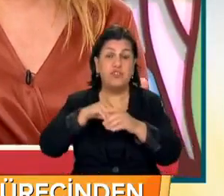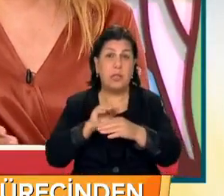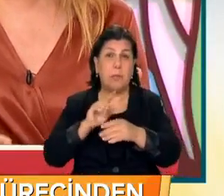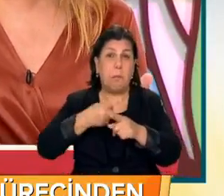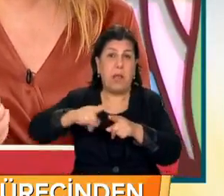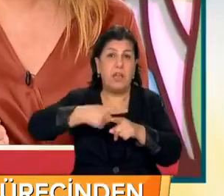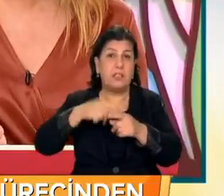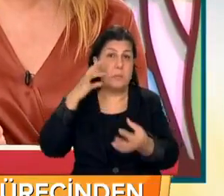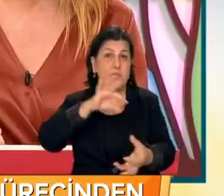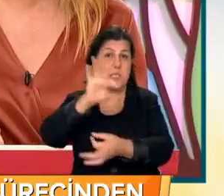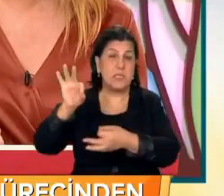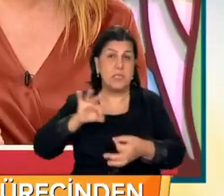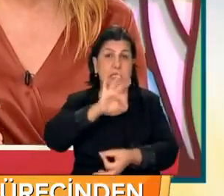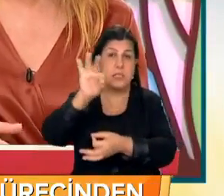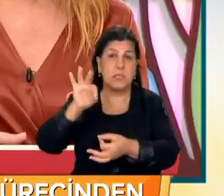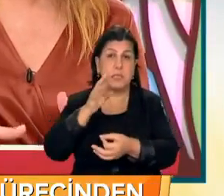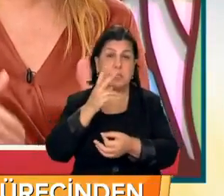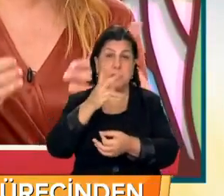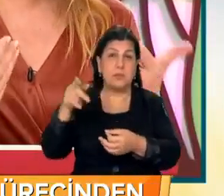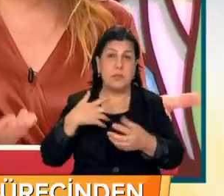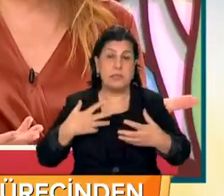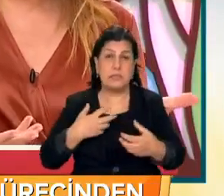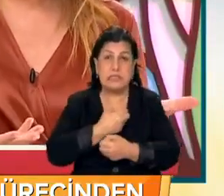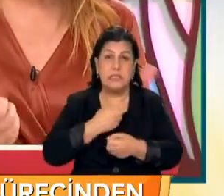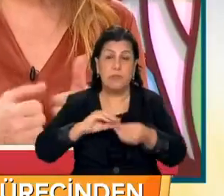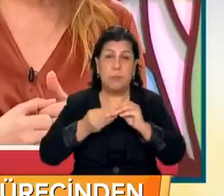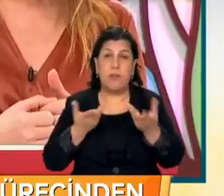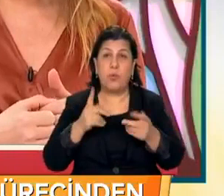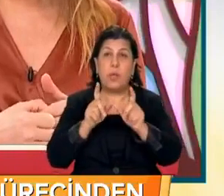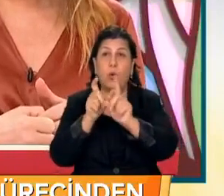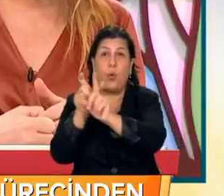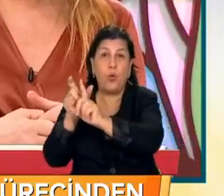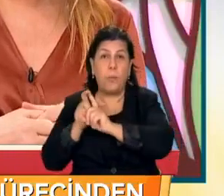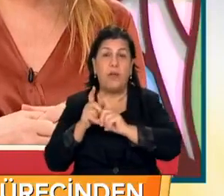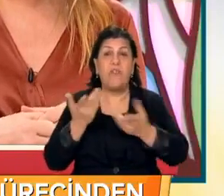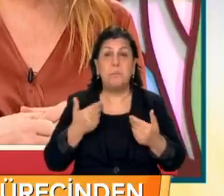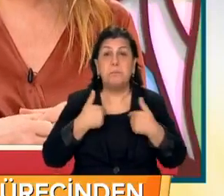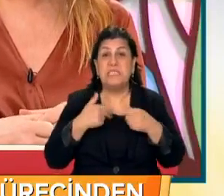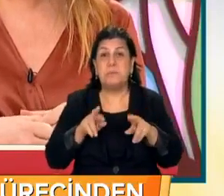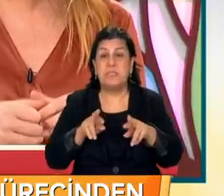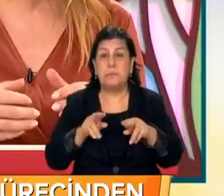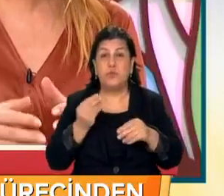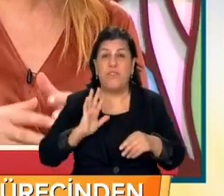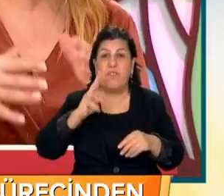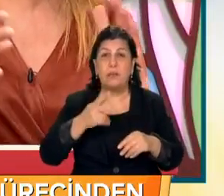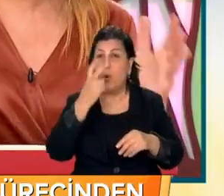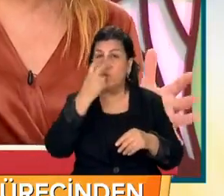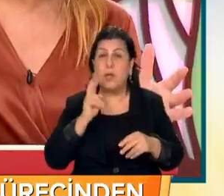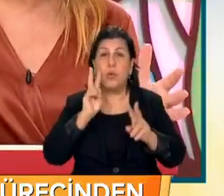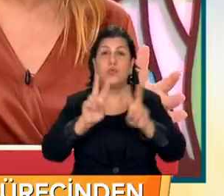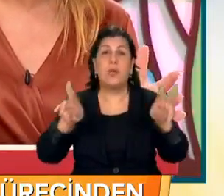paylaştığımız insanlarla ilgili birtakım sıkıntılarınız oluyor yani onları korumak adına dünyada gizim gibi çok fazla özen